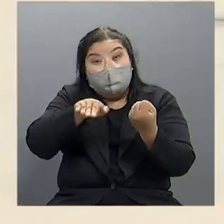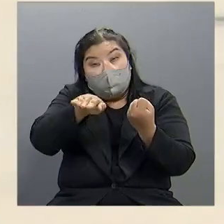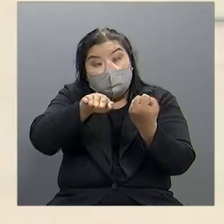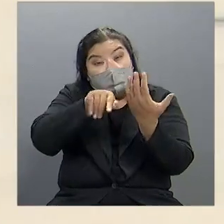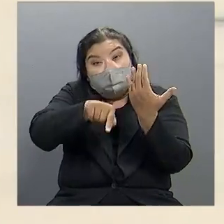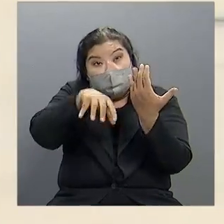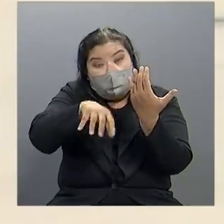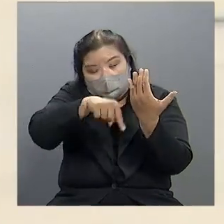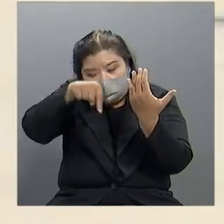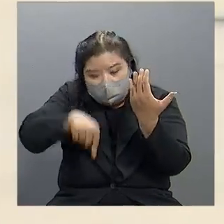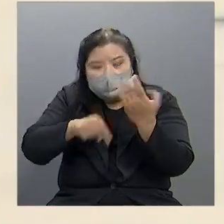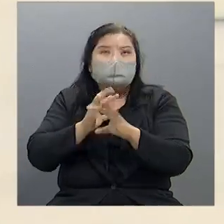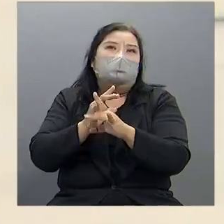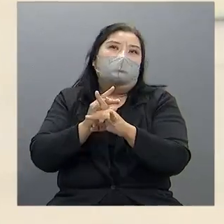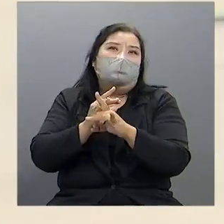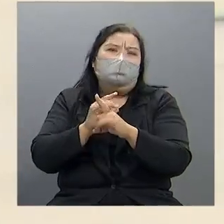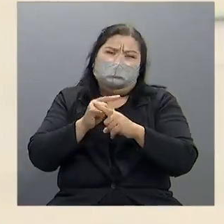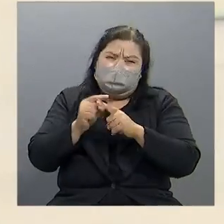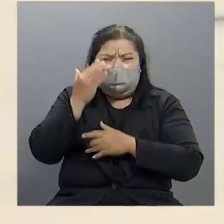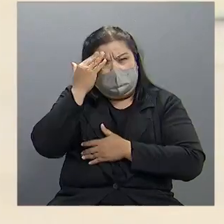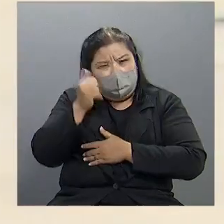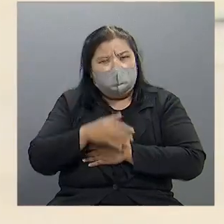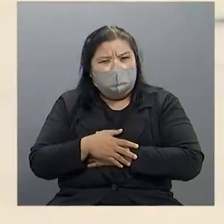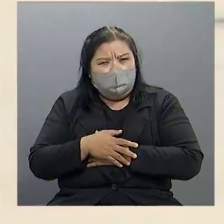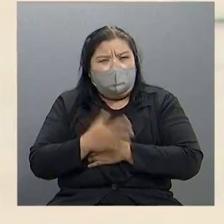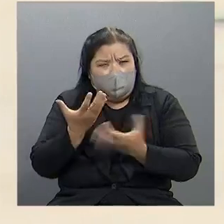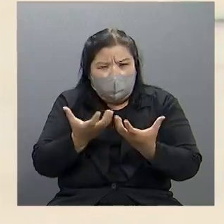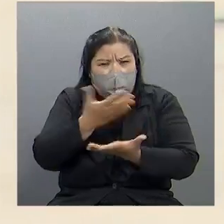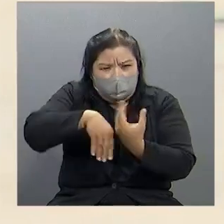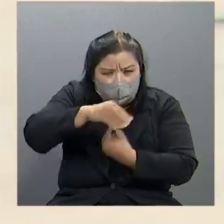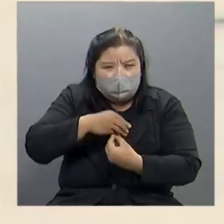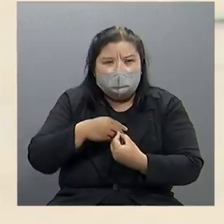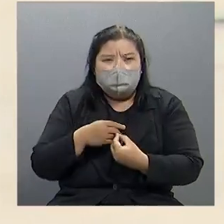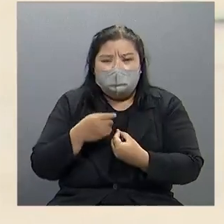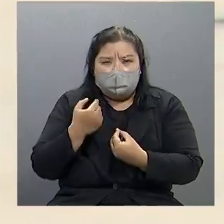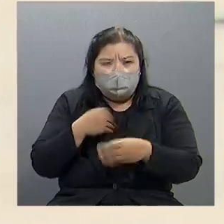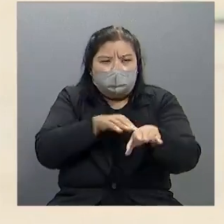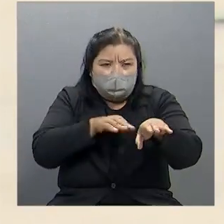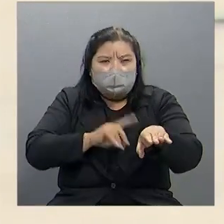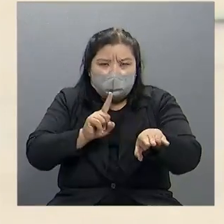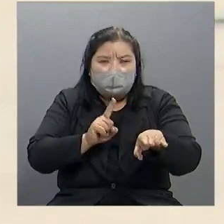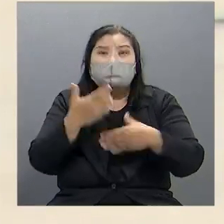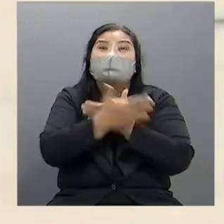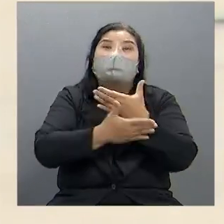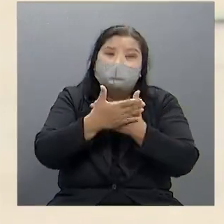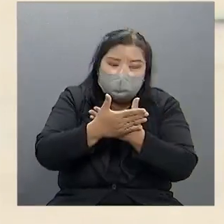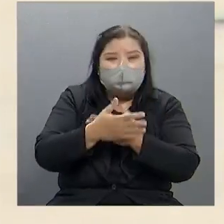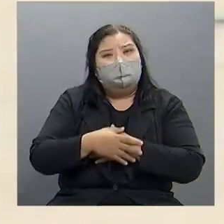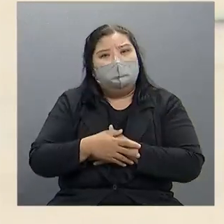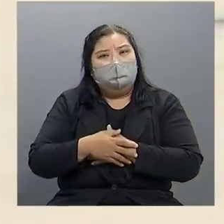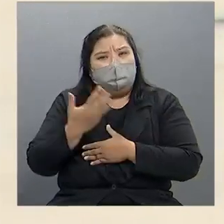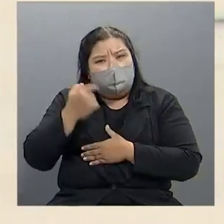คำถามว่าเอ๊ะต้องมาลงทุนมากแบบนี้ต้องมาเพิ่มตู้คอนเทนเนอร์แล้วทำไปทำไมนะคะในช่วงเวล